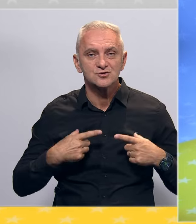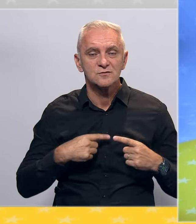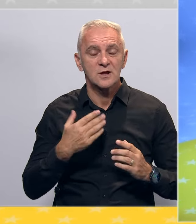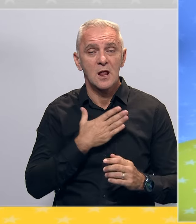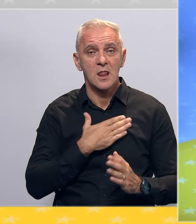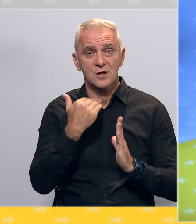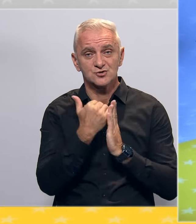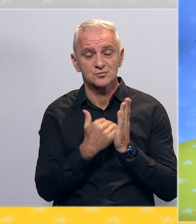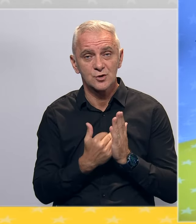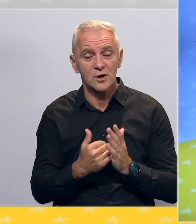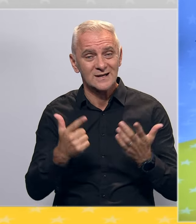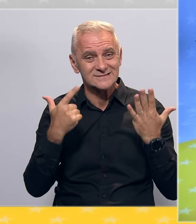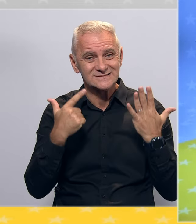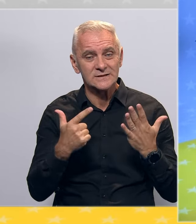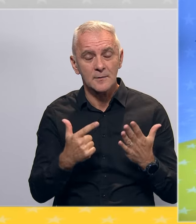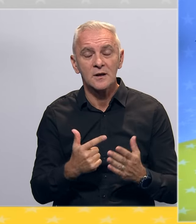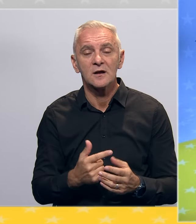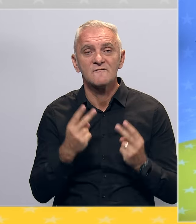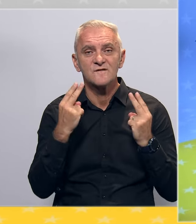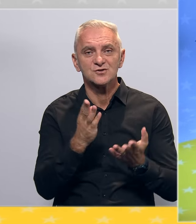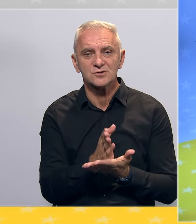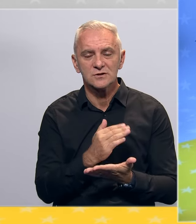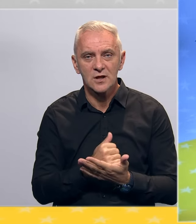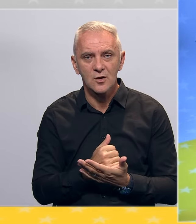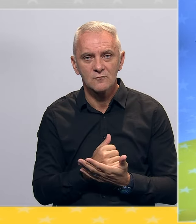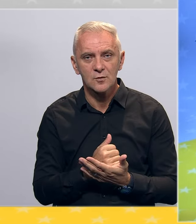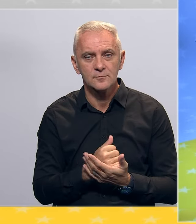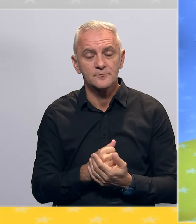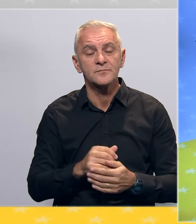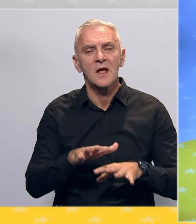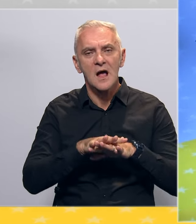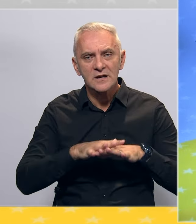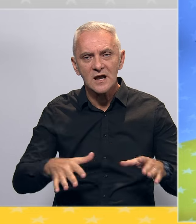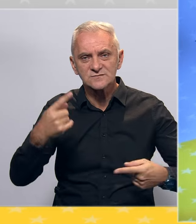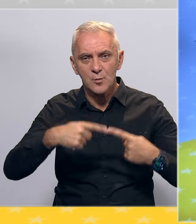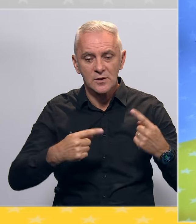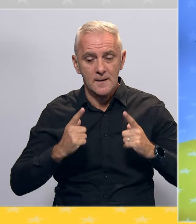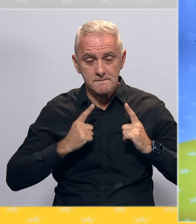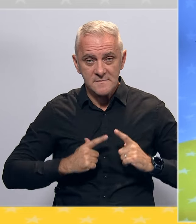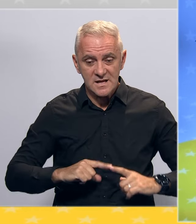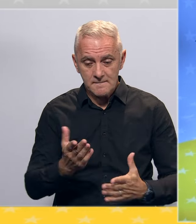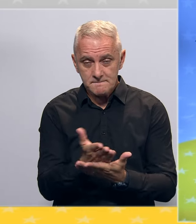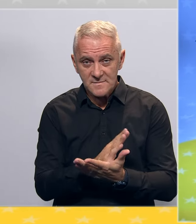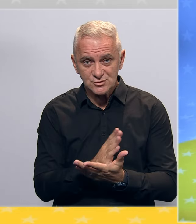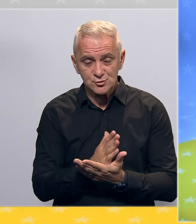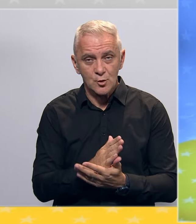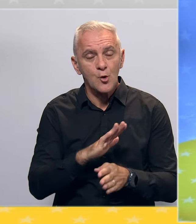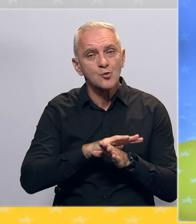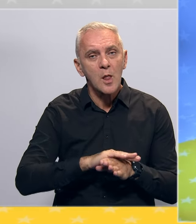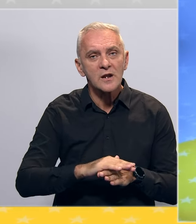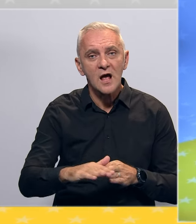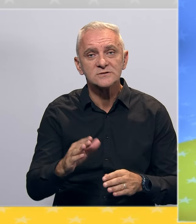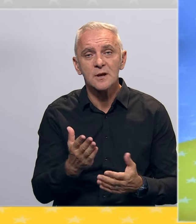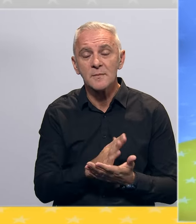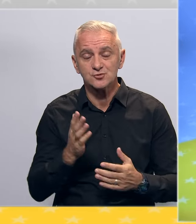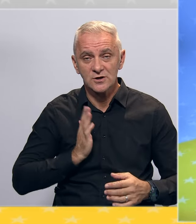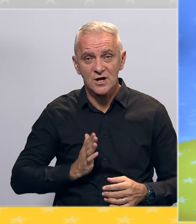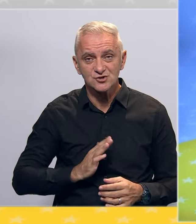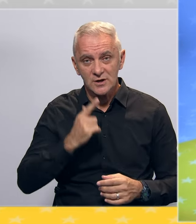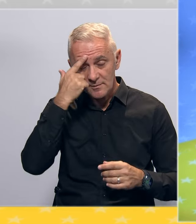se sastoji iz 7 ključnih oblasti. Afirmacija i razvoj politike mira i međusobne tolerancije među našim sugrađanima i